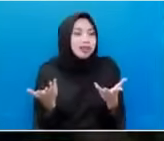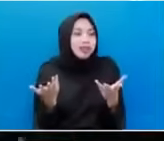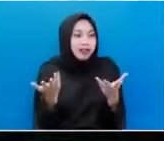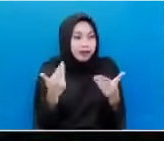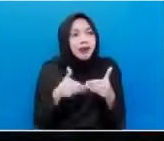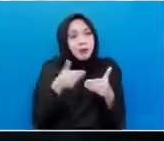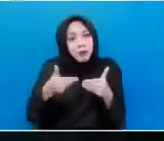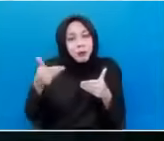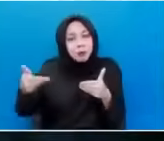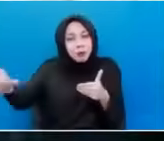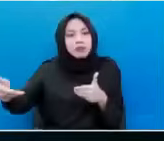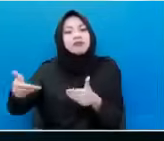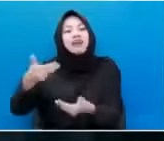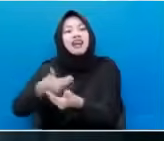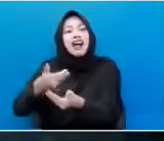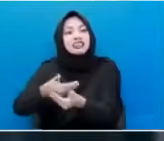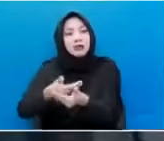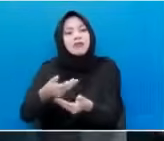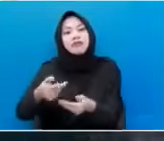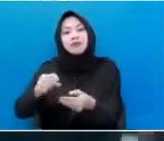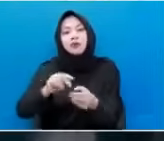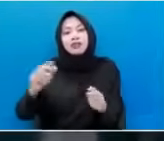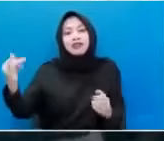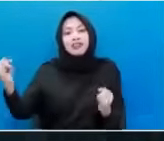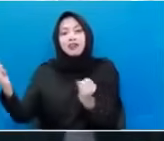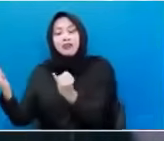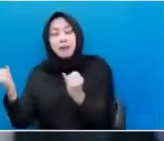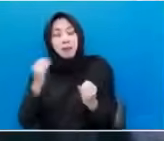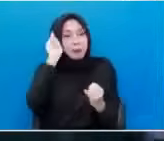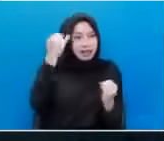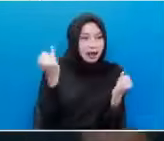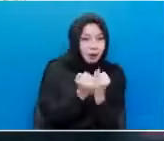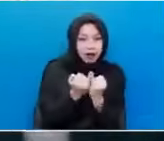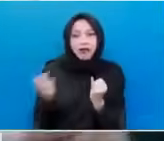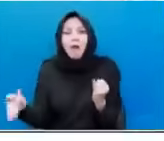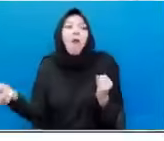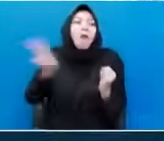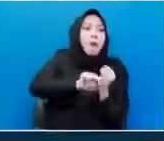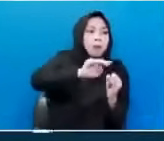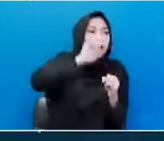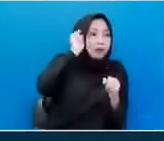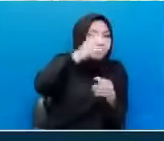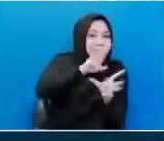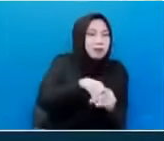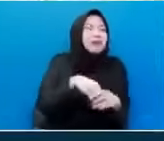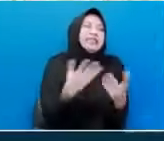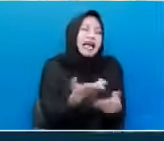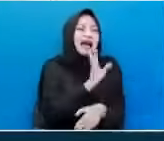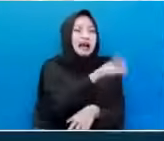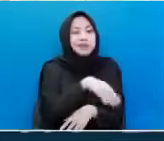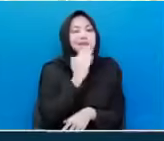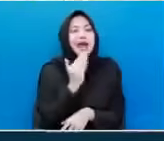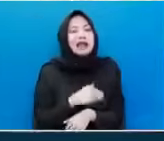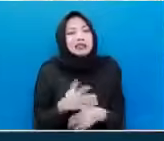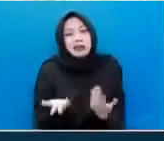waktu yang sangat cepat Ee manuver ini bisa terjadi tapi yang menarik memang adalah ketika tadi disebut bahwa ee Apakah